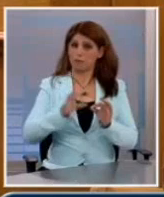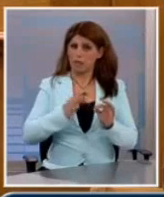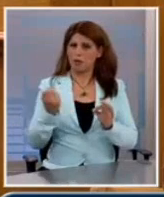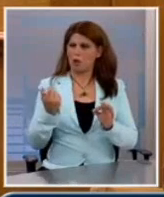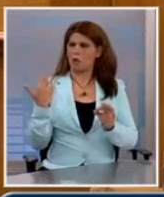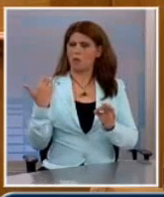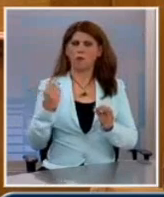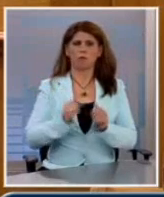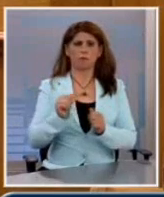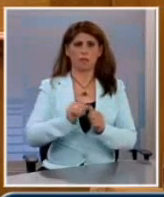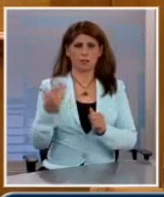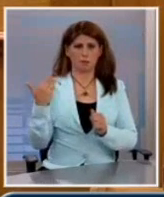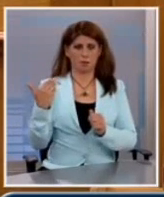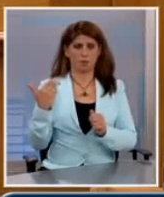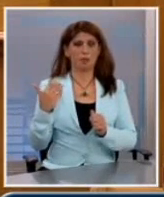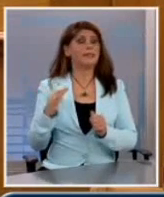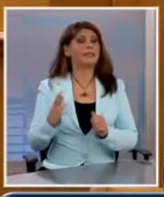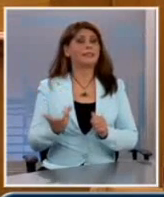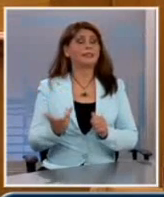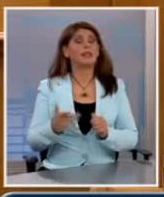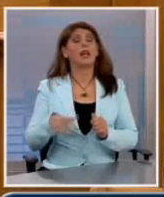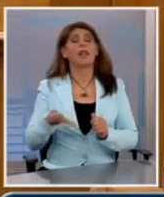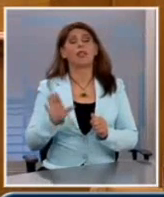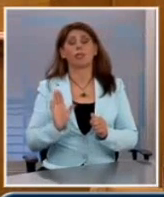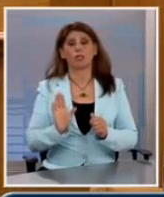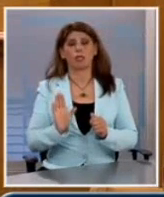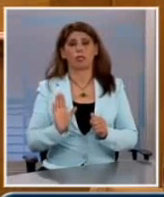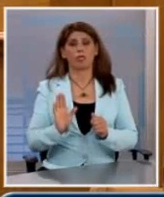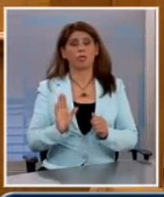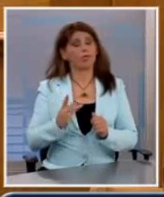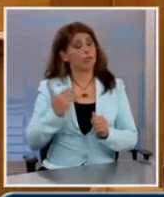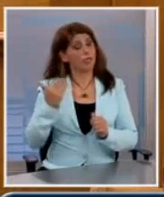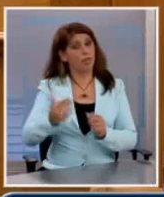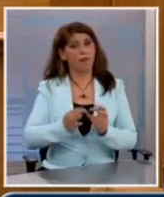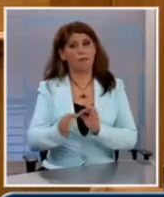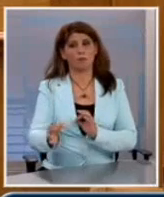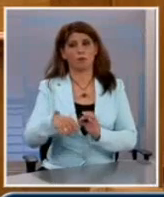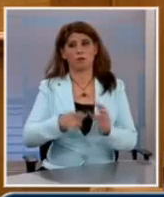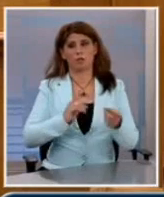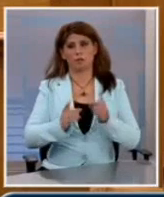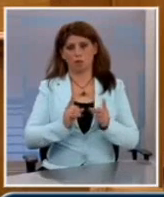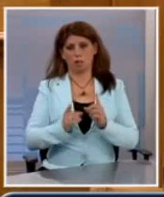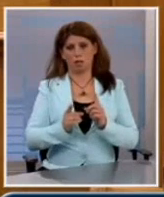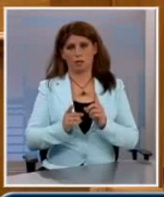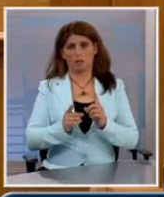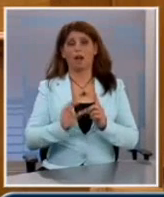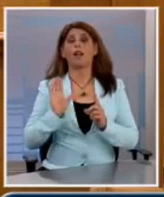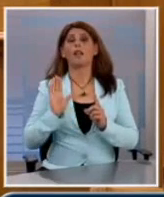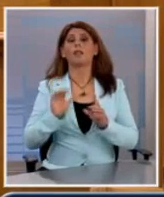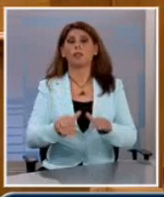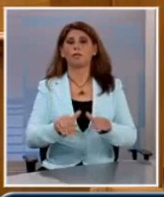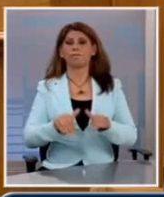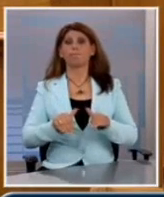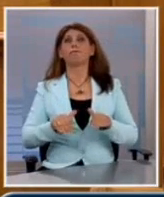πριν, ήταν ότι ότι θα εφαρμόσουμε αυτή τη συμφωνία, αλλά δεν θα